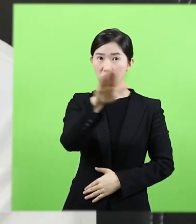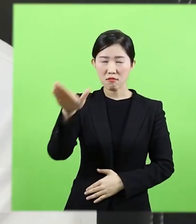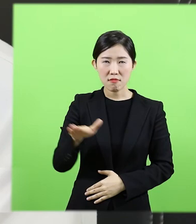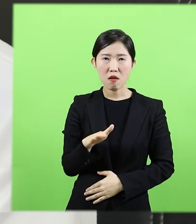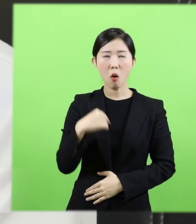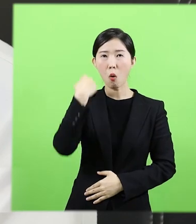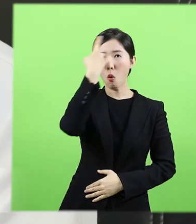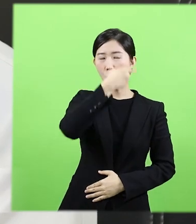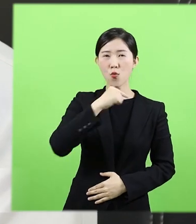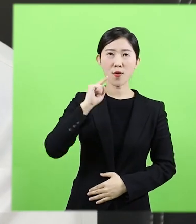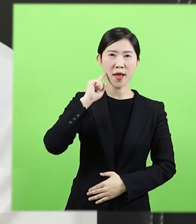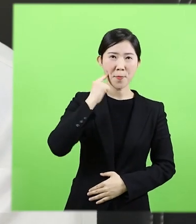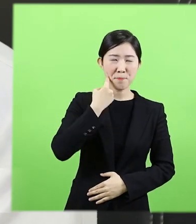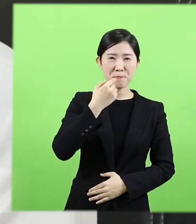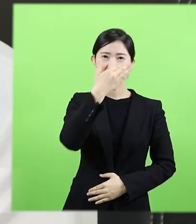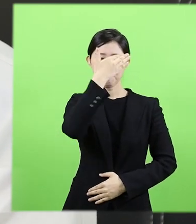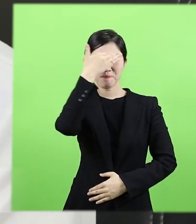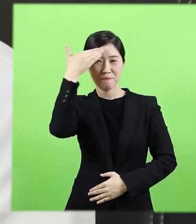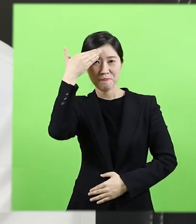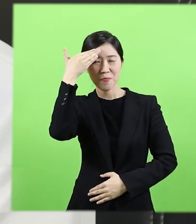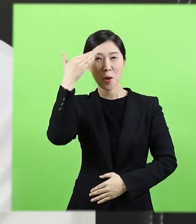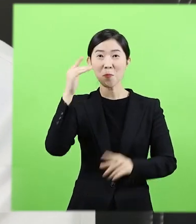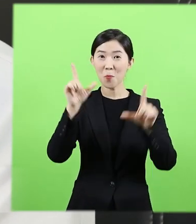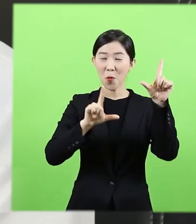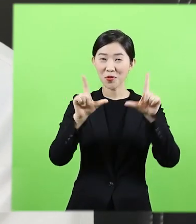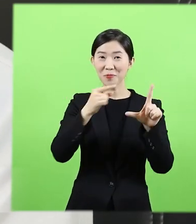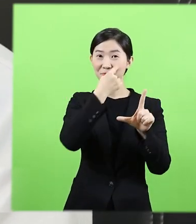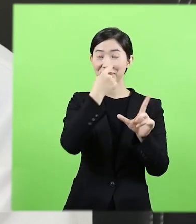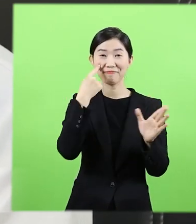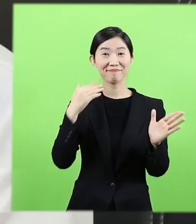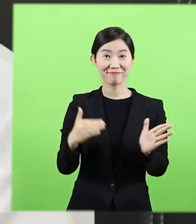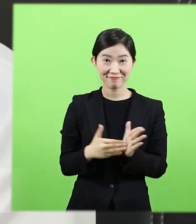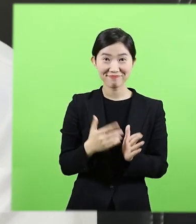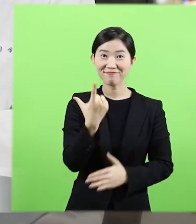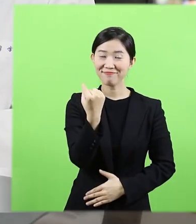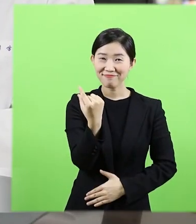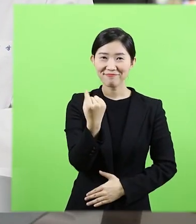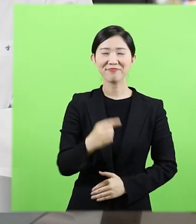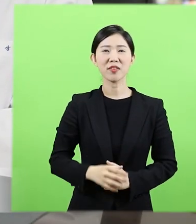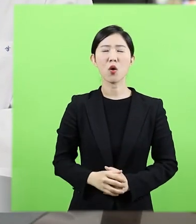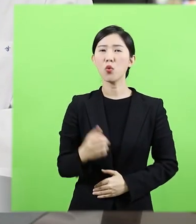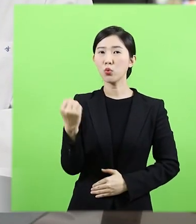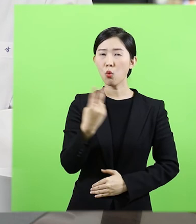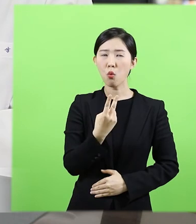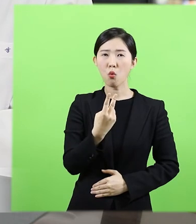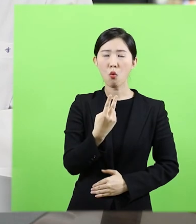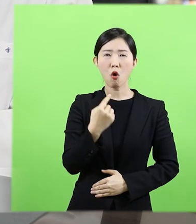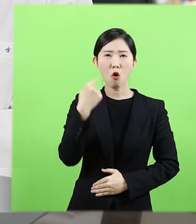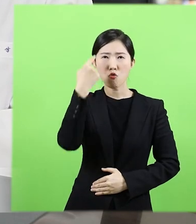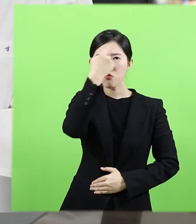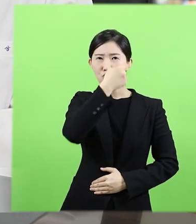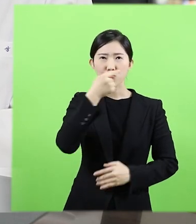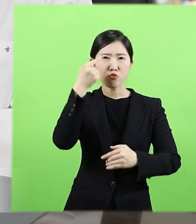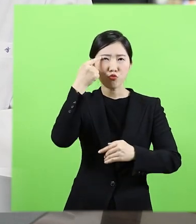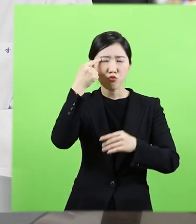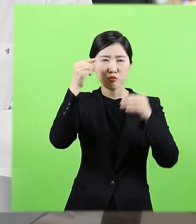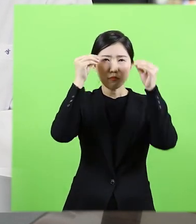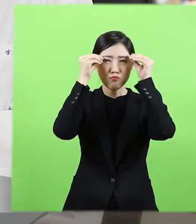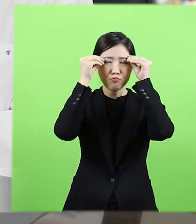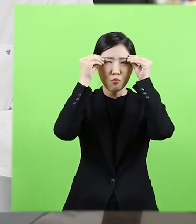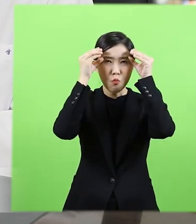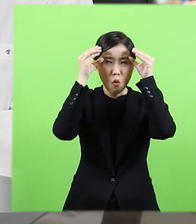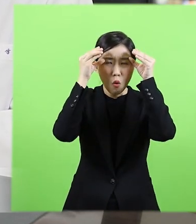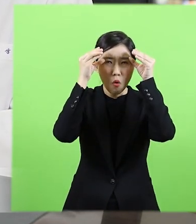그 사람들이 다 예뻐지고 젊어지는 걸 보실 수가 있고 또 보신 환자 중에는